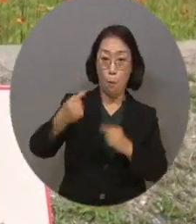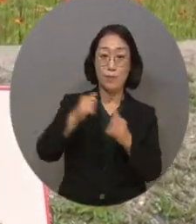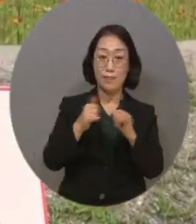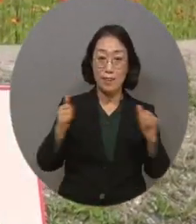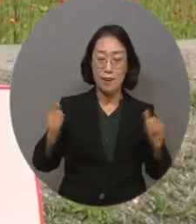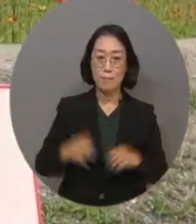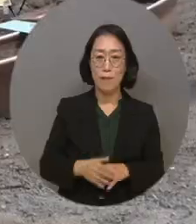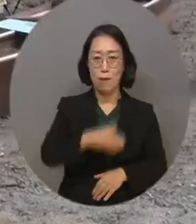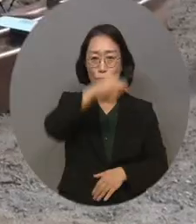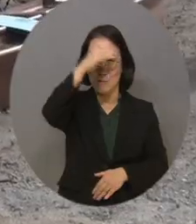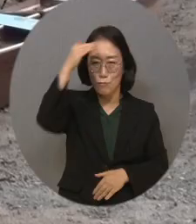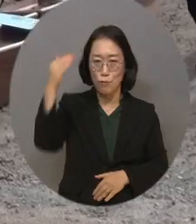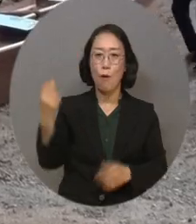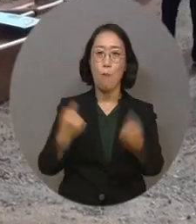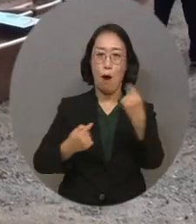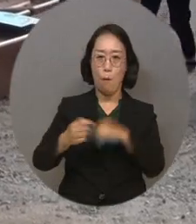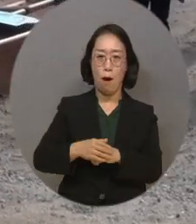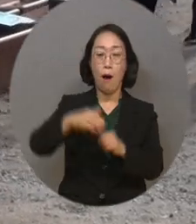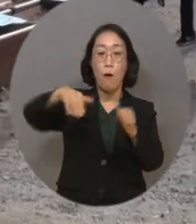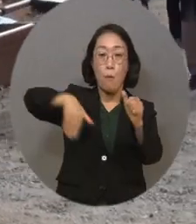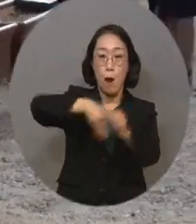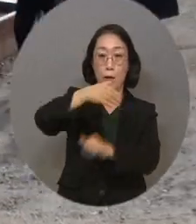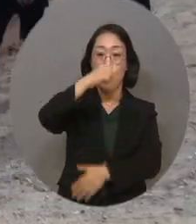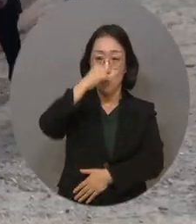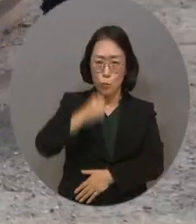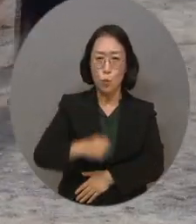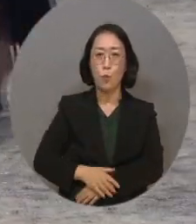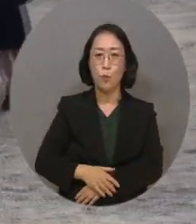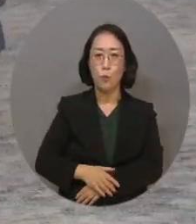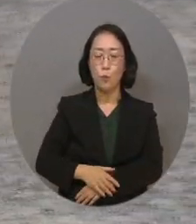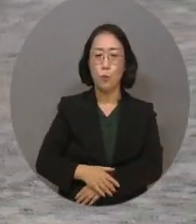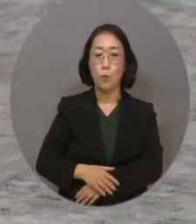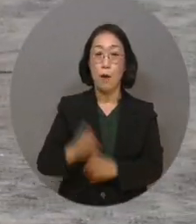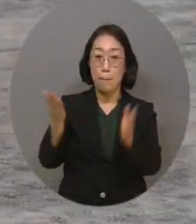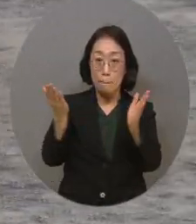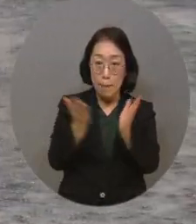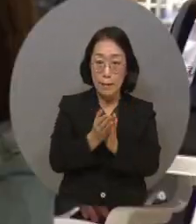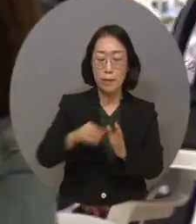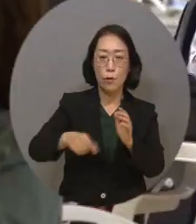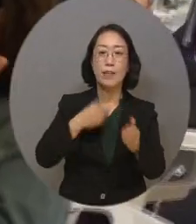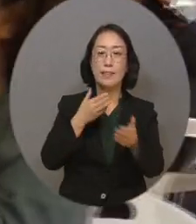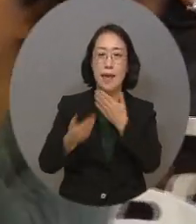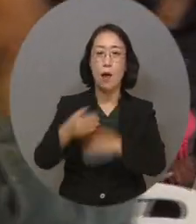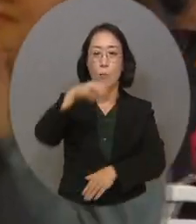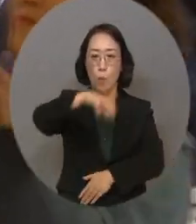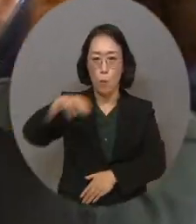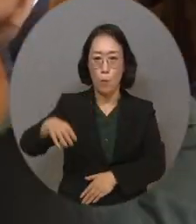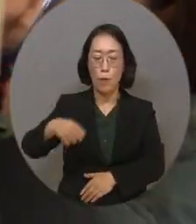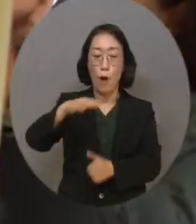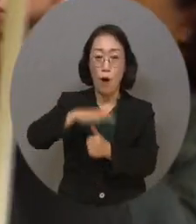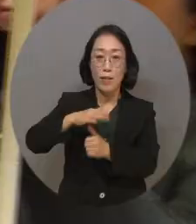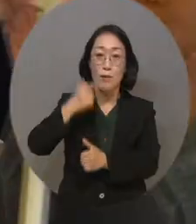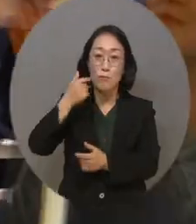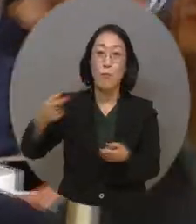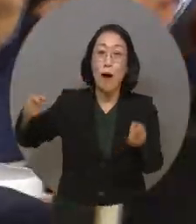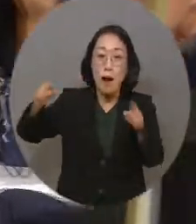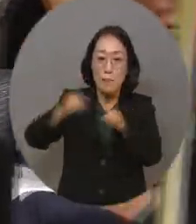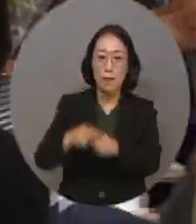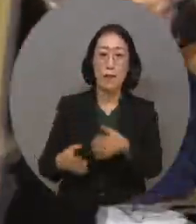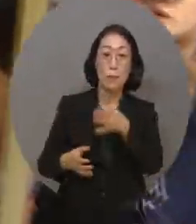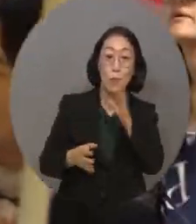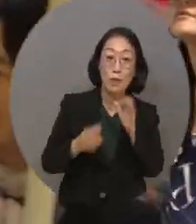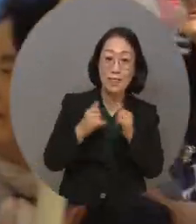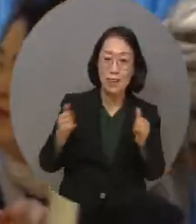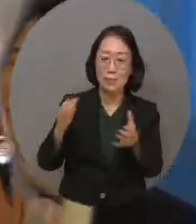발걸음이 이어졌습니다. 친환경, 생태환경의 의미를 담은 다양한 체험의 현장. 어린이는 부모와 함께,